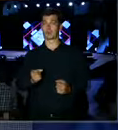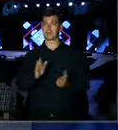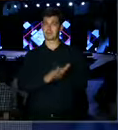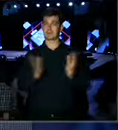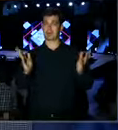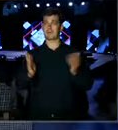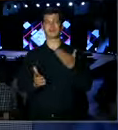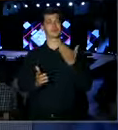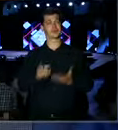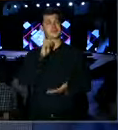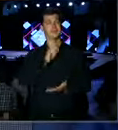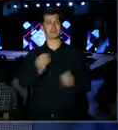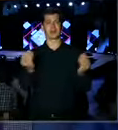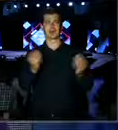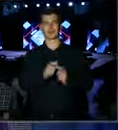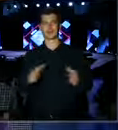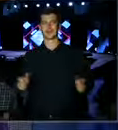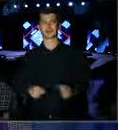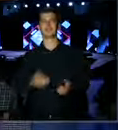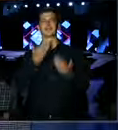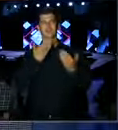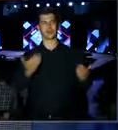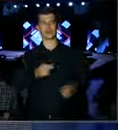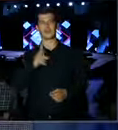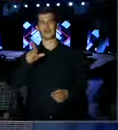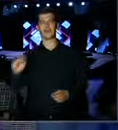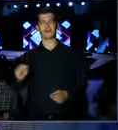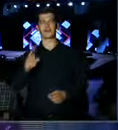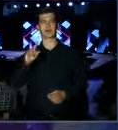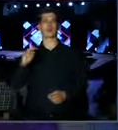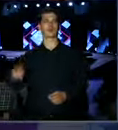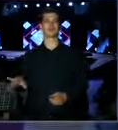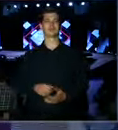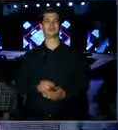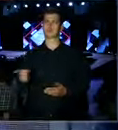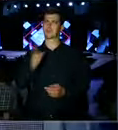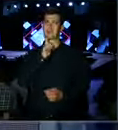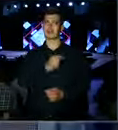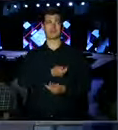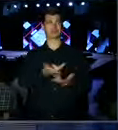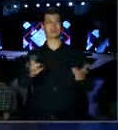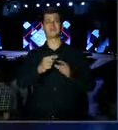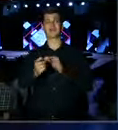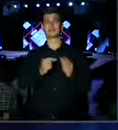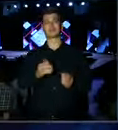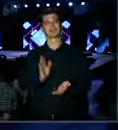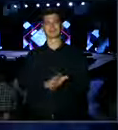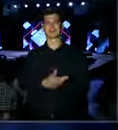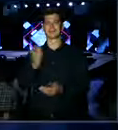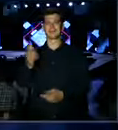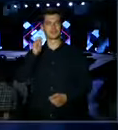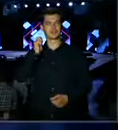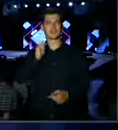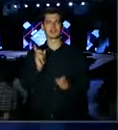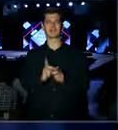brawa, to jest magiczna chwila. Dziękujemy Ci, Wiolu. Wiola Piekut, uwielbiana przez gwiazdy, uwielbiana przez celebrytów,